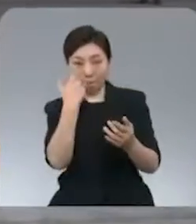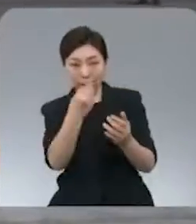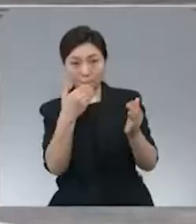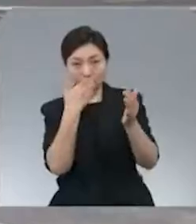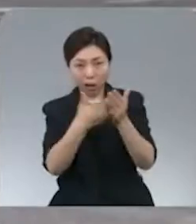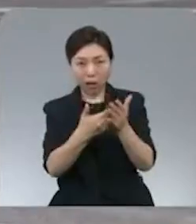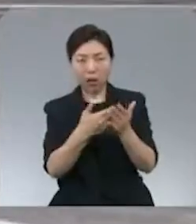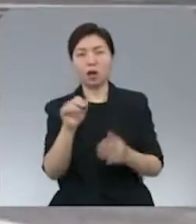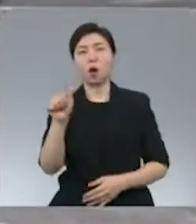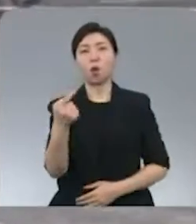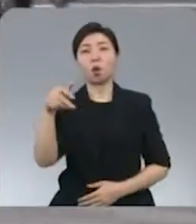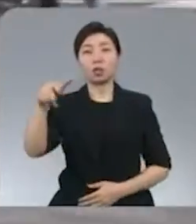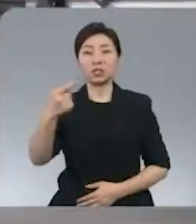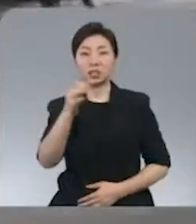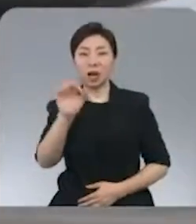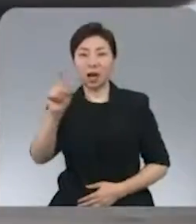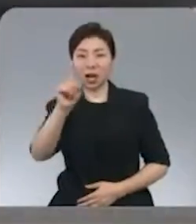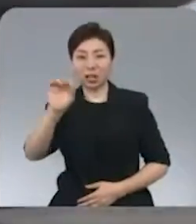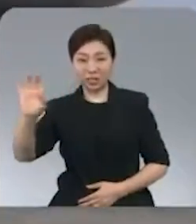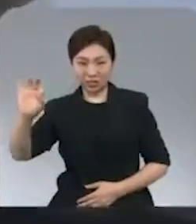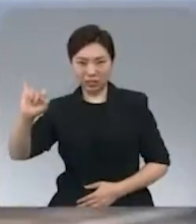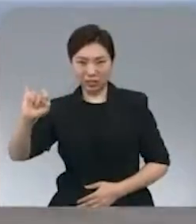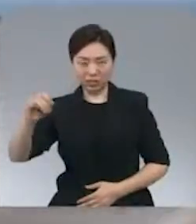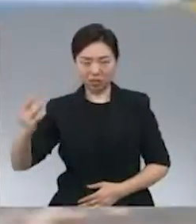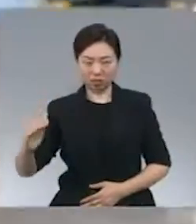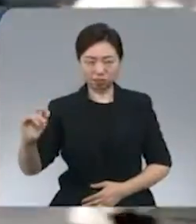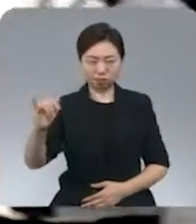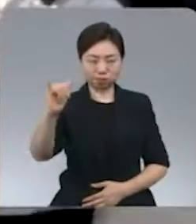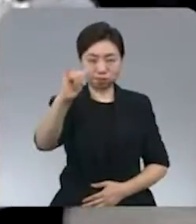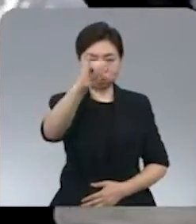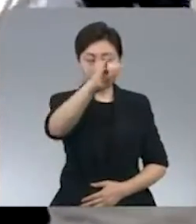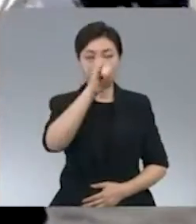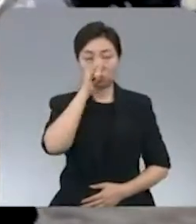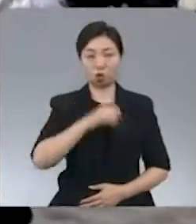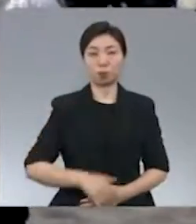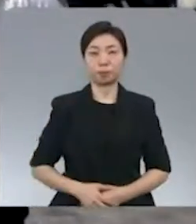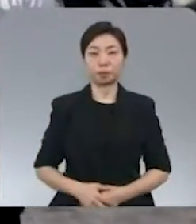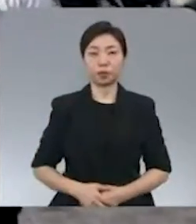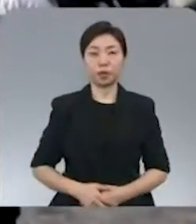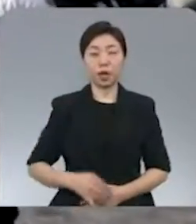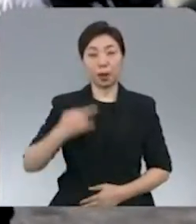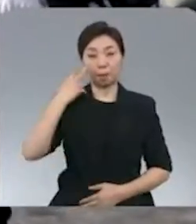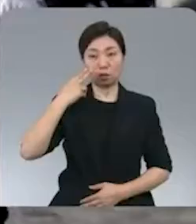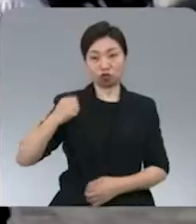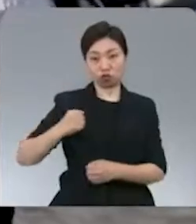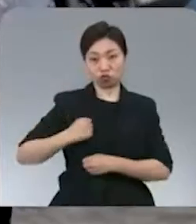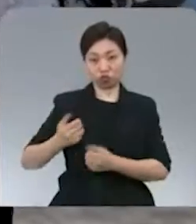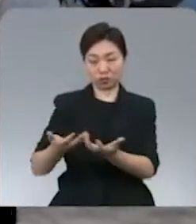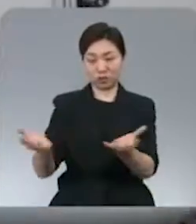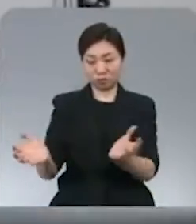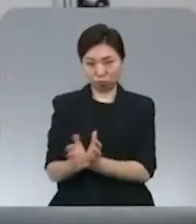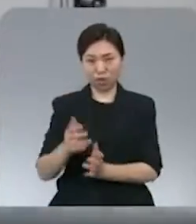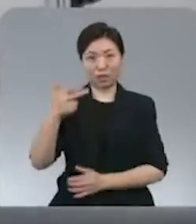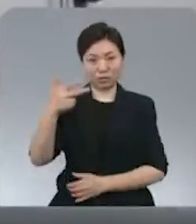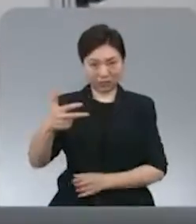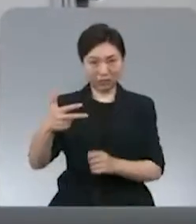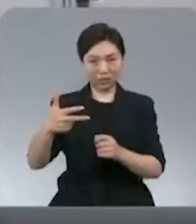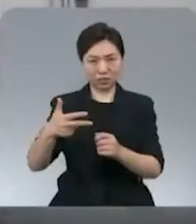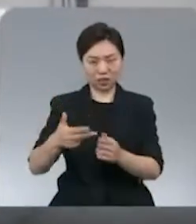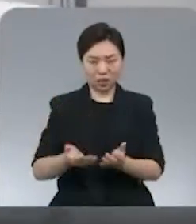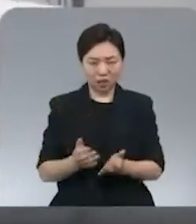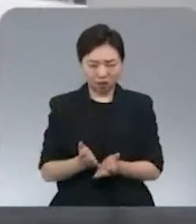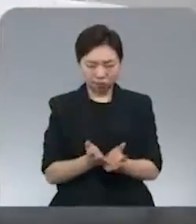flugzeuge aufspüren kann steigt auf die situation die für nordostasien und damit auch die koreanische halbinsel